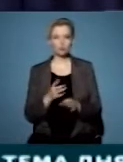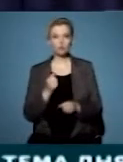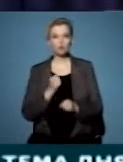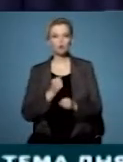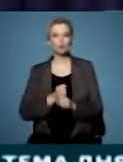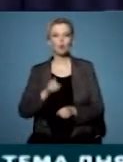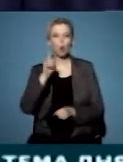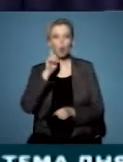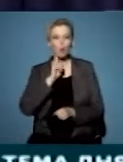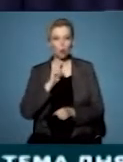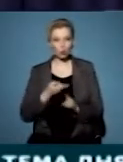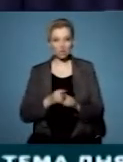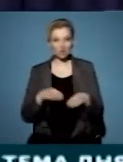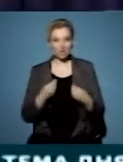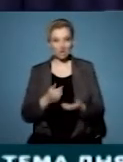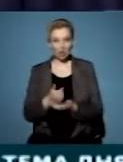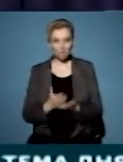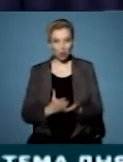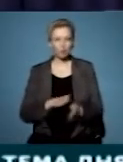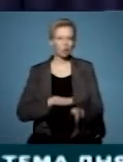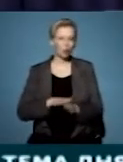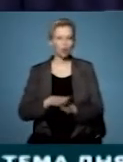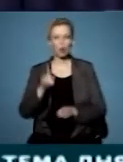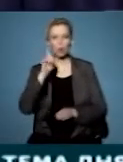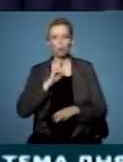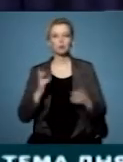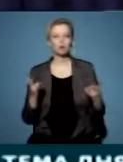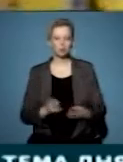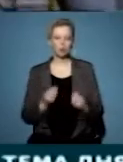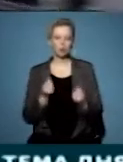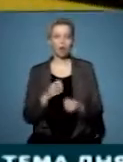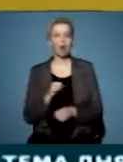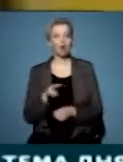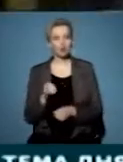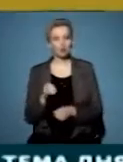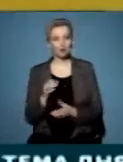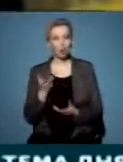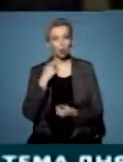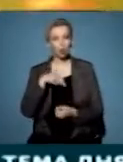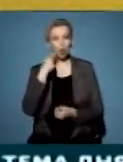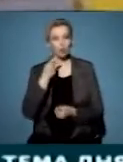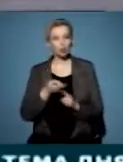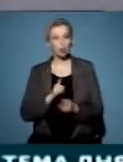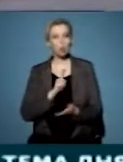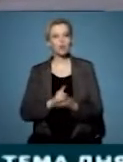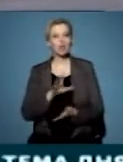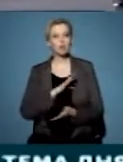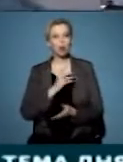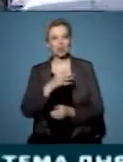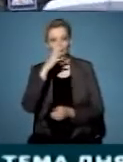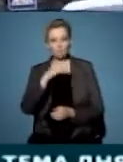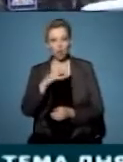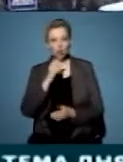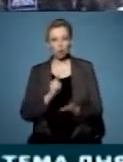зробити комфортним оце надання послуг повністю комфортним, потрібні кошти. Але коли говориться про те, що мають бути на